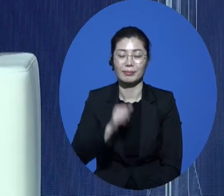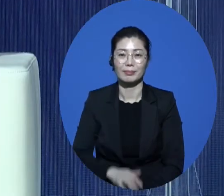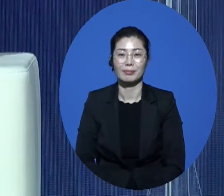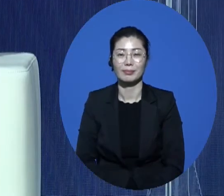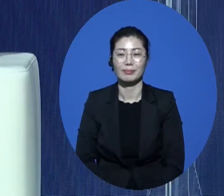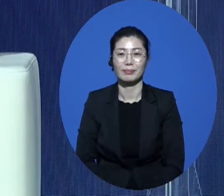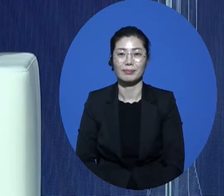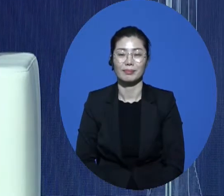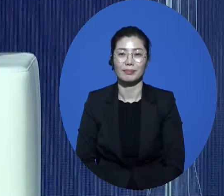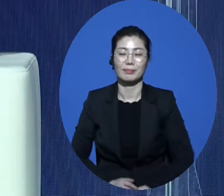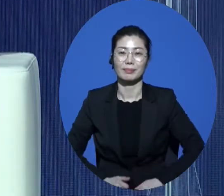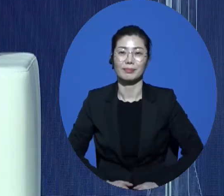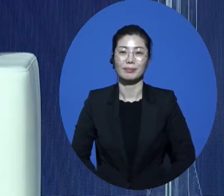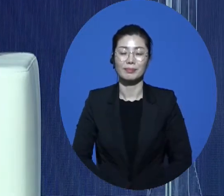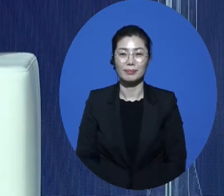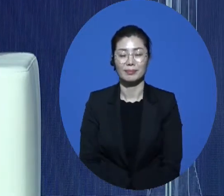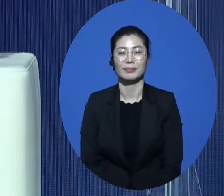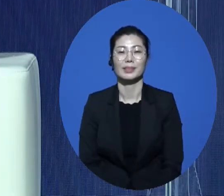네,